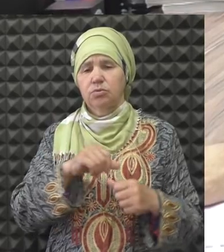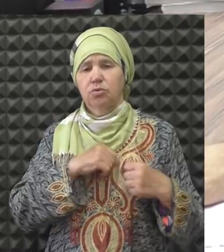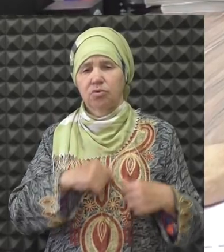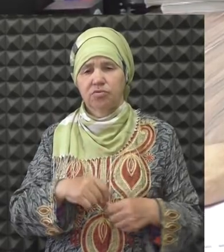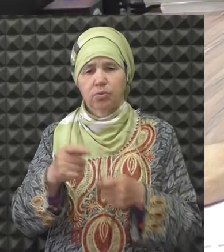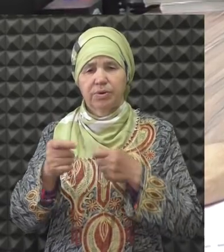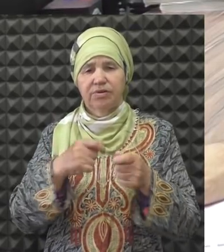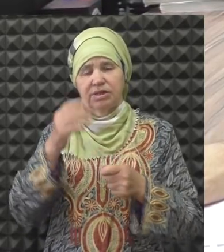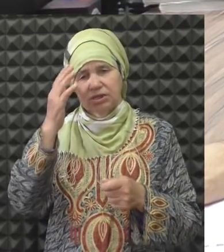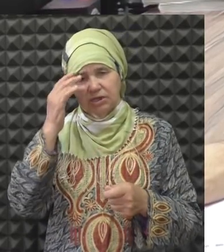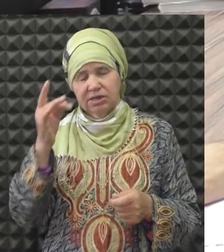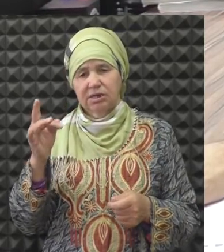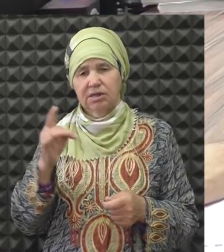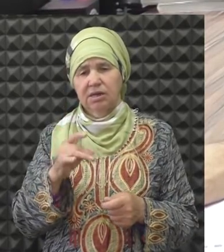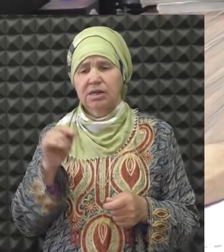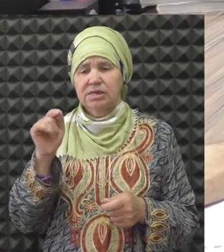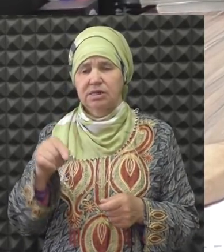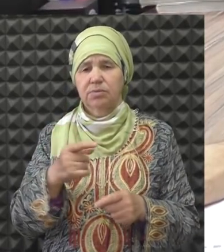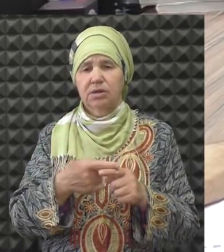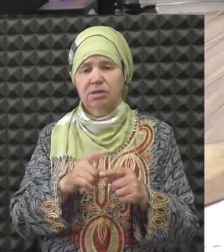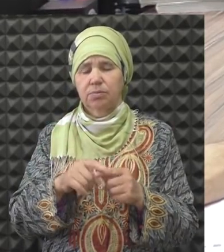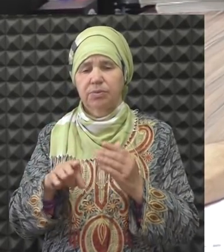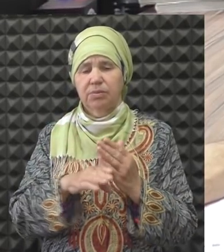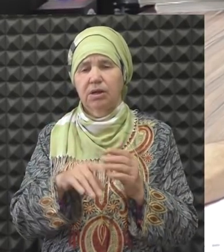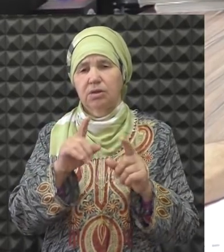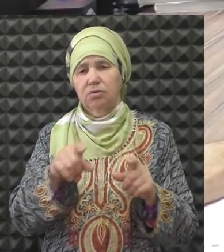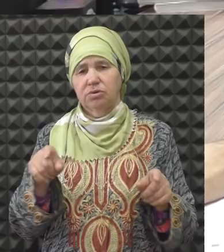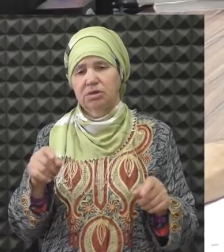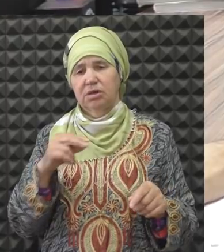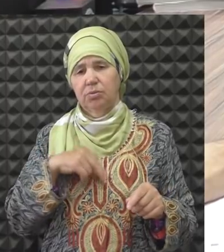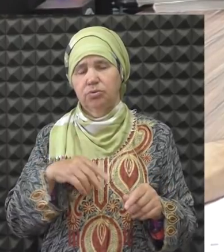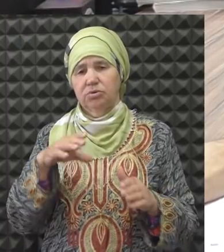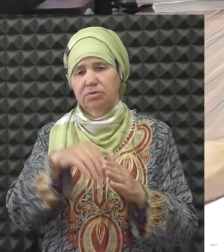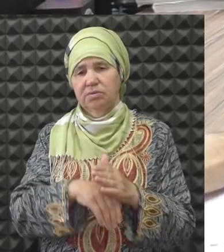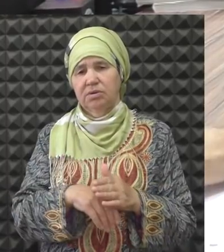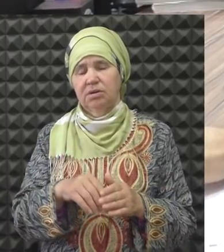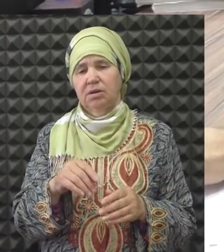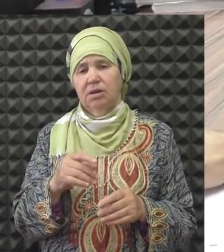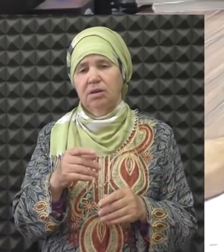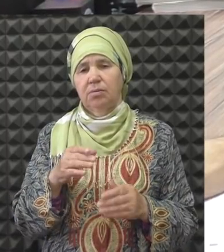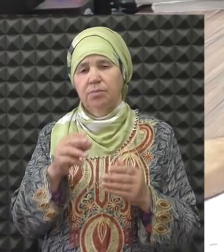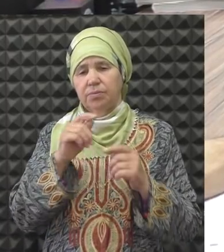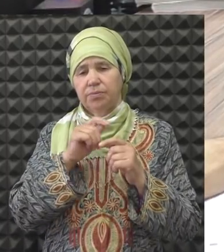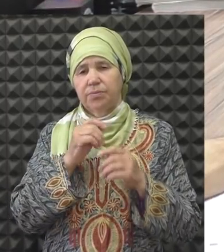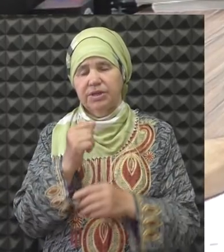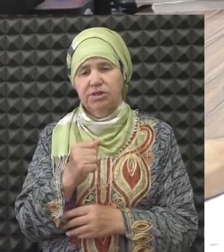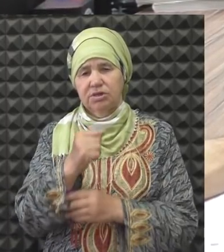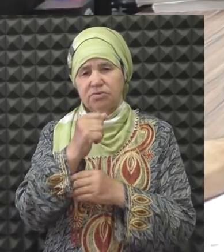и управлению, духовному управлению Татарстана и тем, которым помогает для